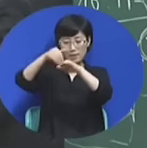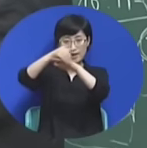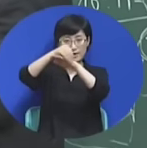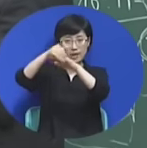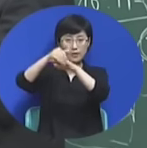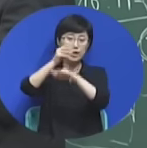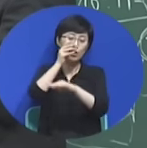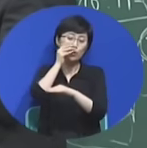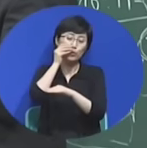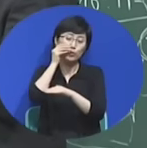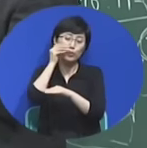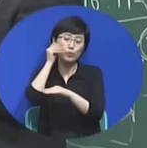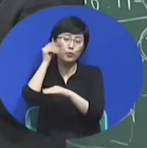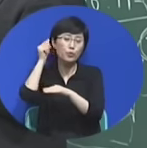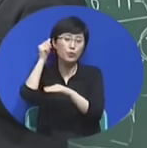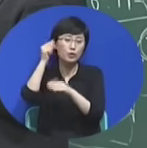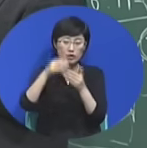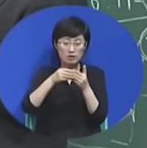거예요.